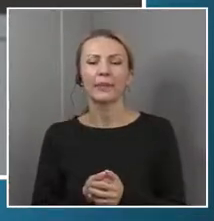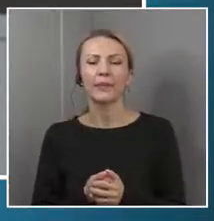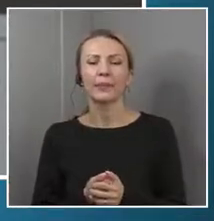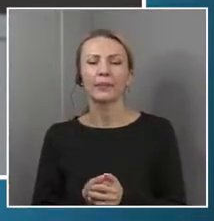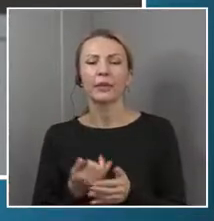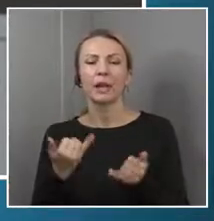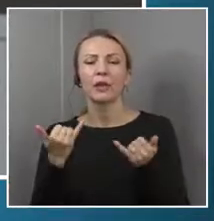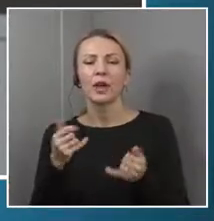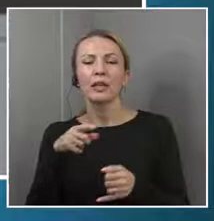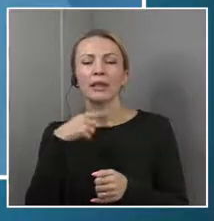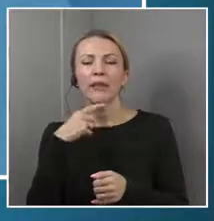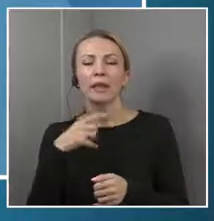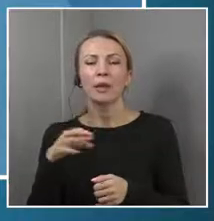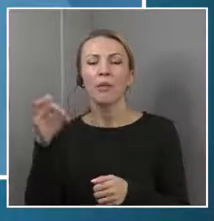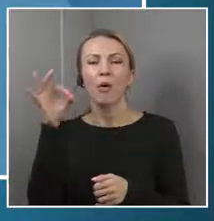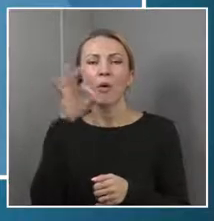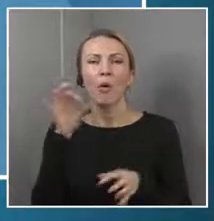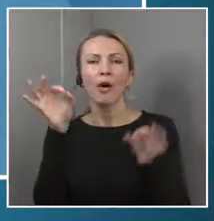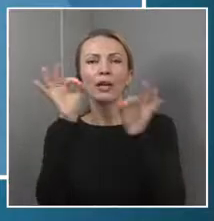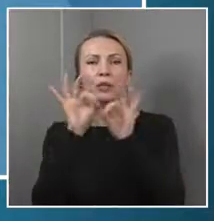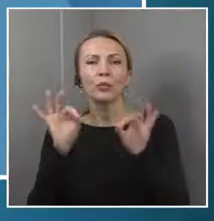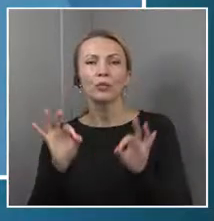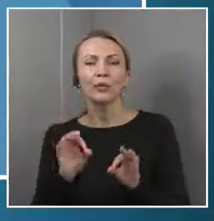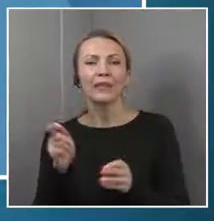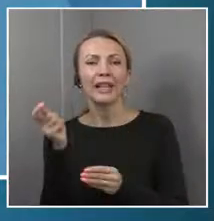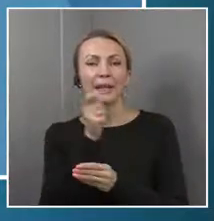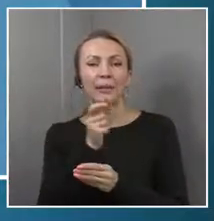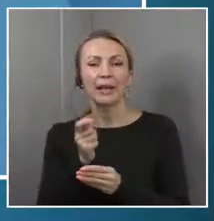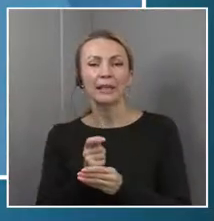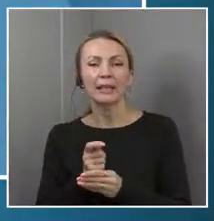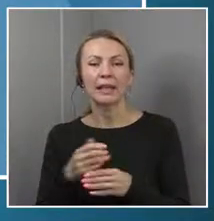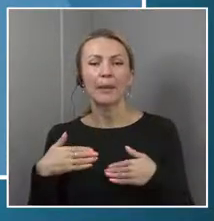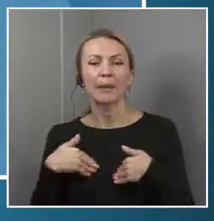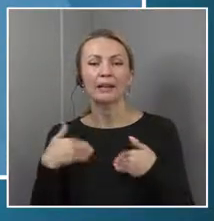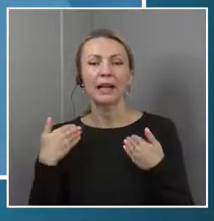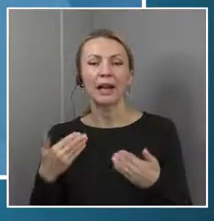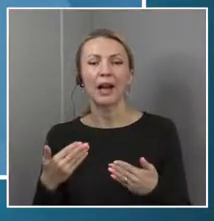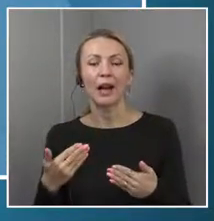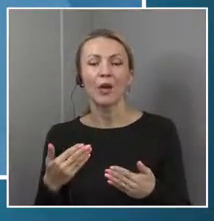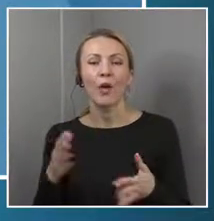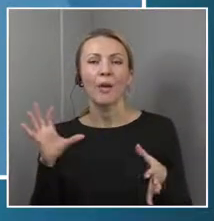money. Изобразительное искусство. We're talking about